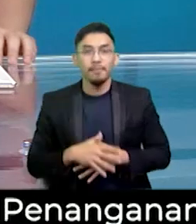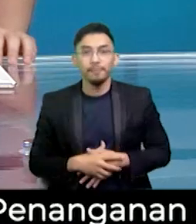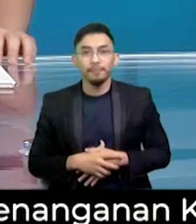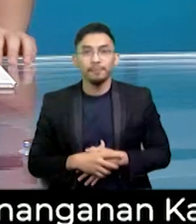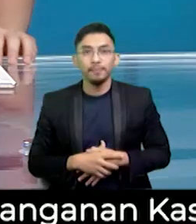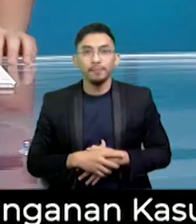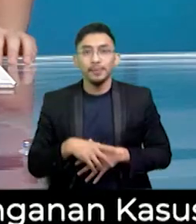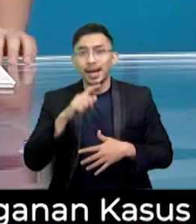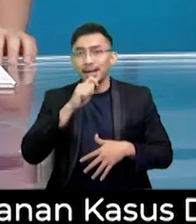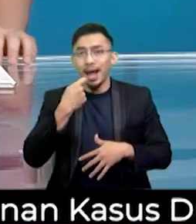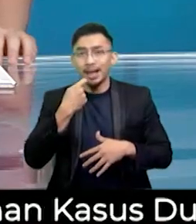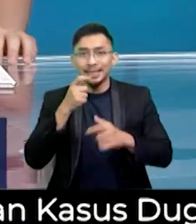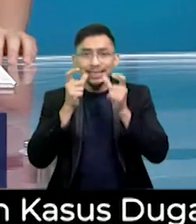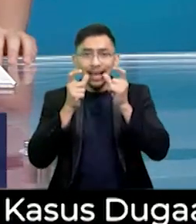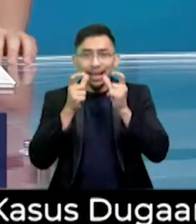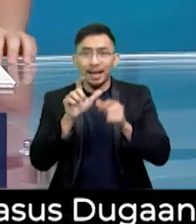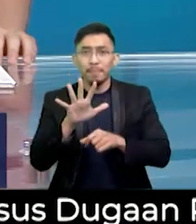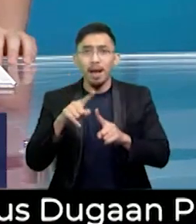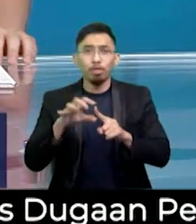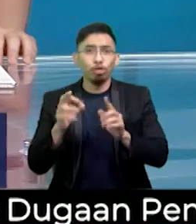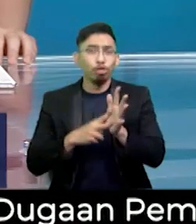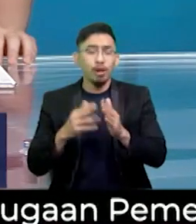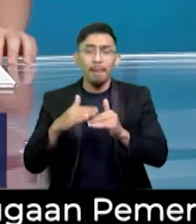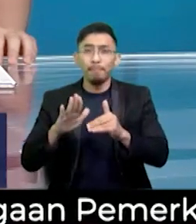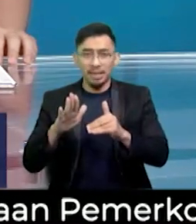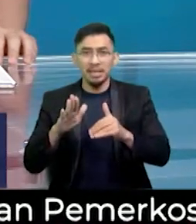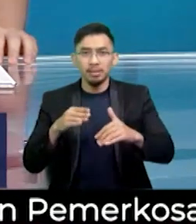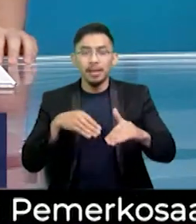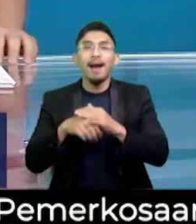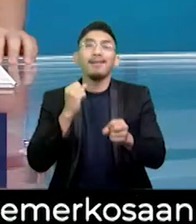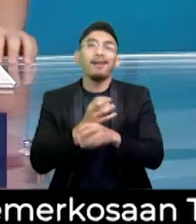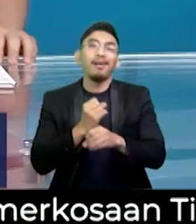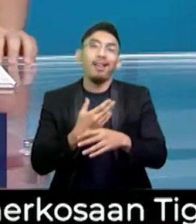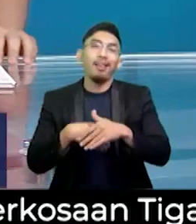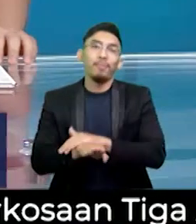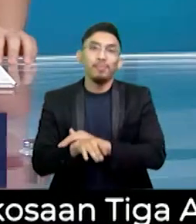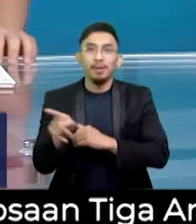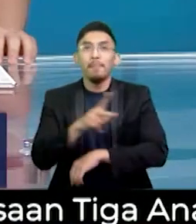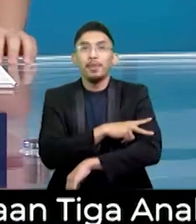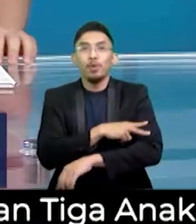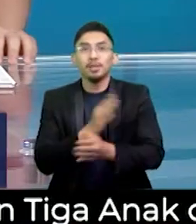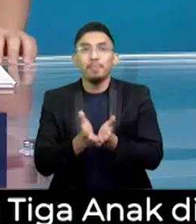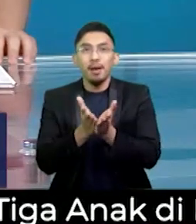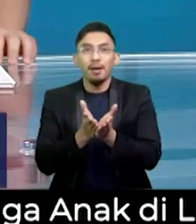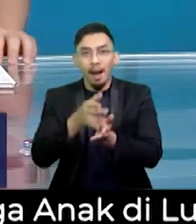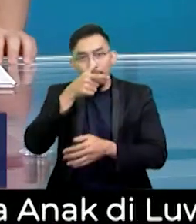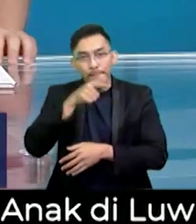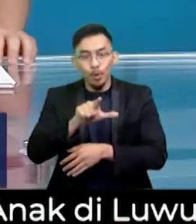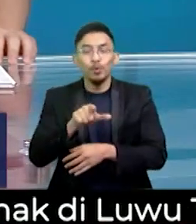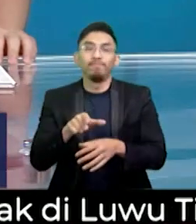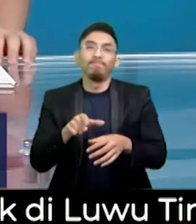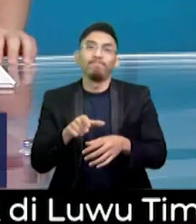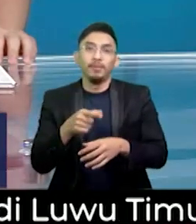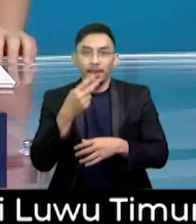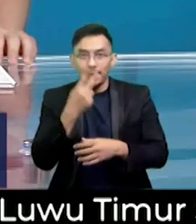Hai pemirsa penyelundupan daging celeng sebanyak lima ton lebih digagalkan petugas sektor Pelabuhan Bakauheni Lampung Saat diperiksa petugas